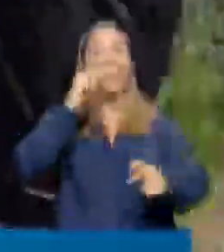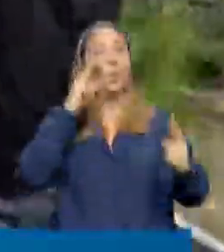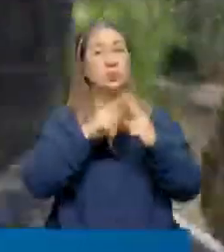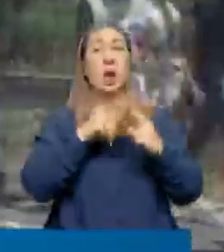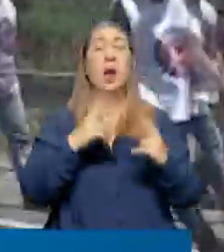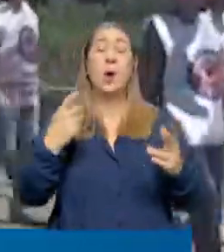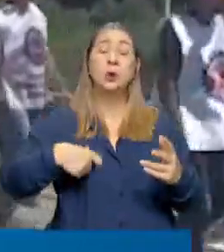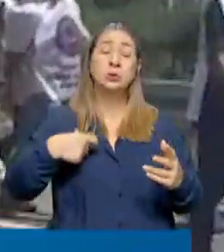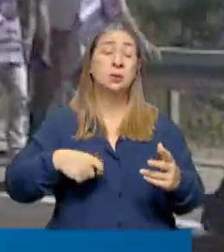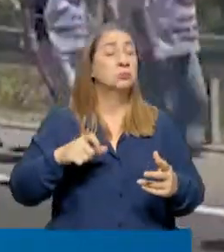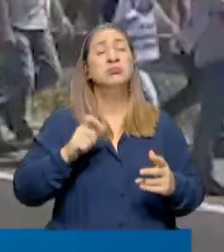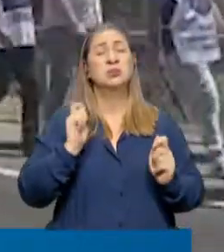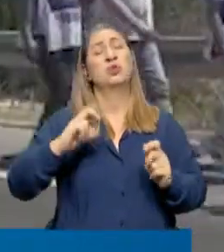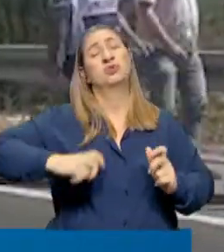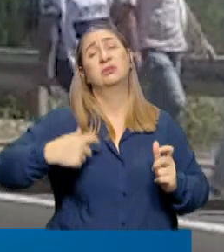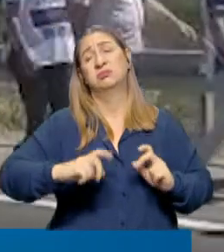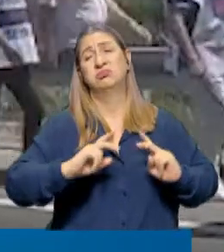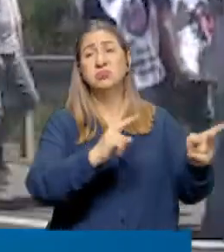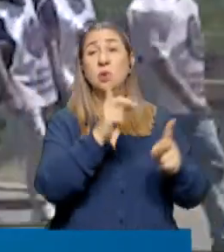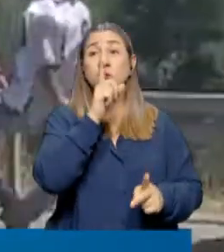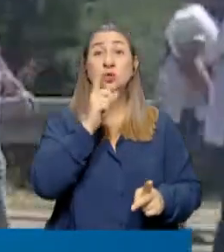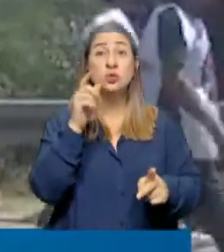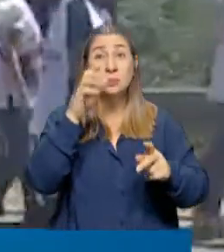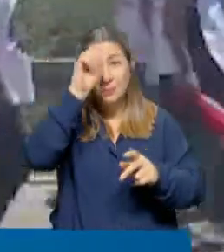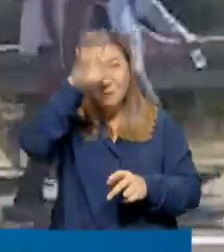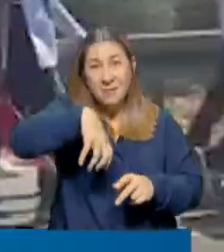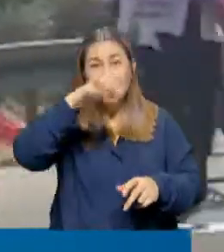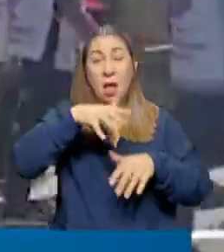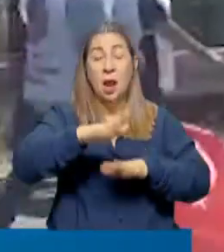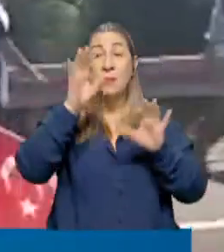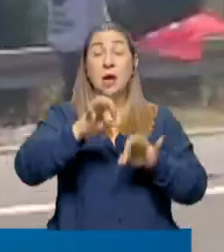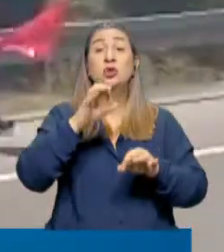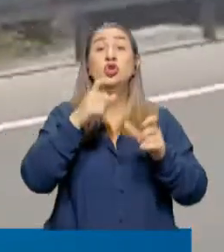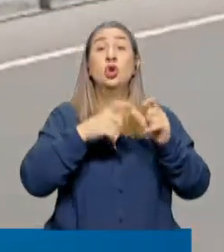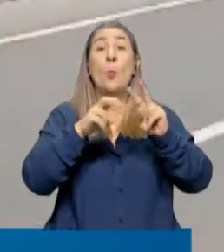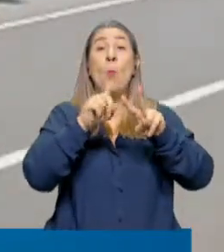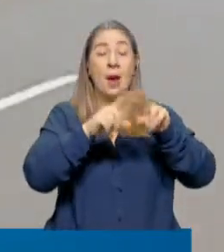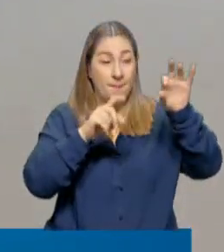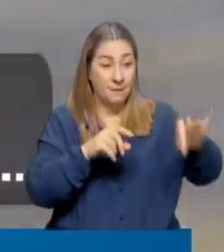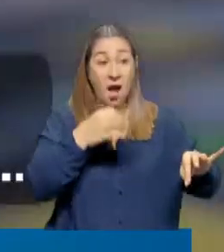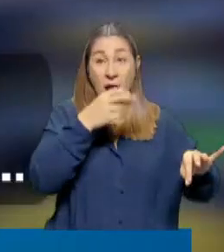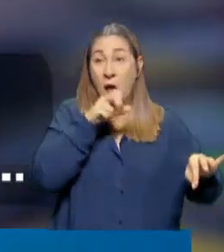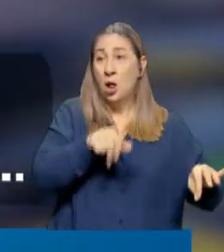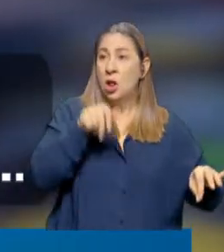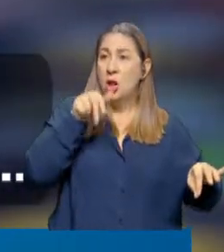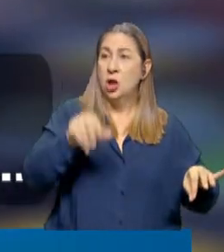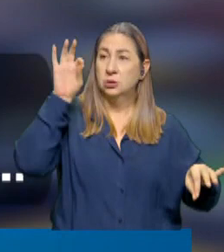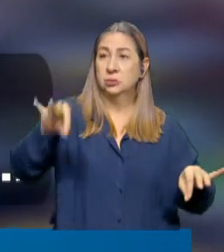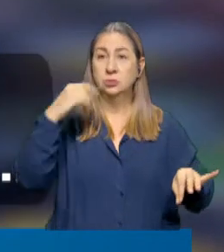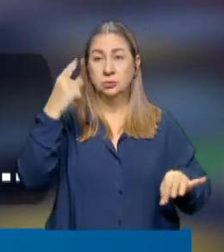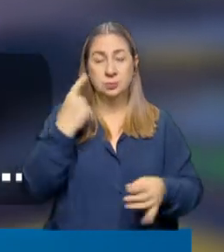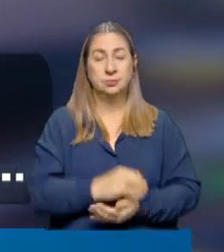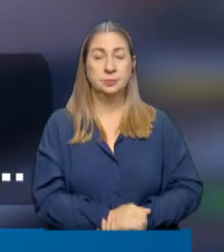ama özelleştirmeden dönülmedi. Yüz madenci eylem başlattı. Soma'dan Ankara'ya yürüme kararı aldı. Hiç Soma'ya